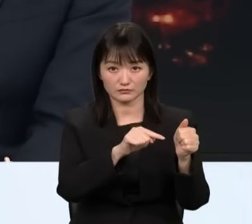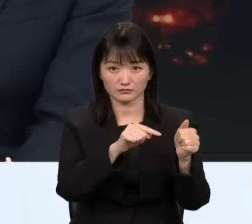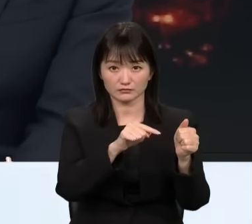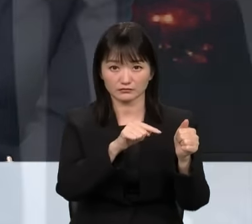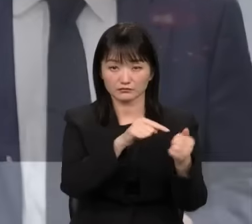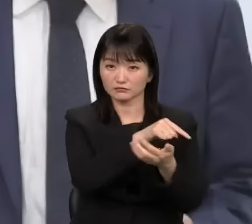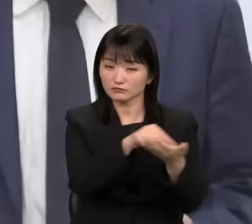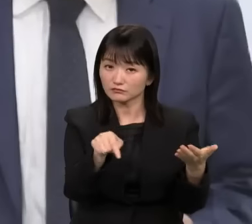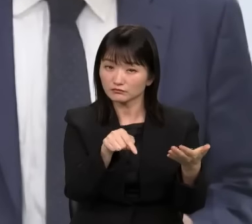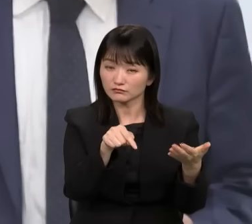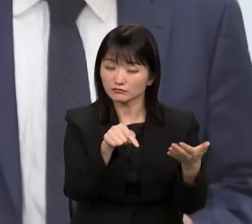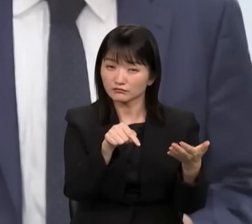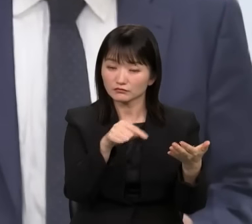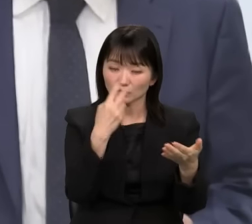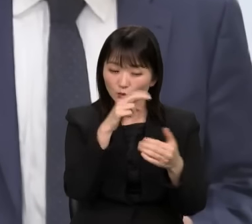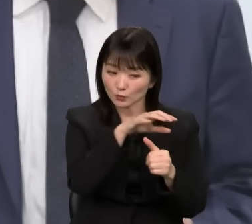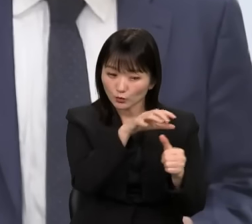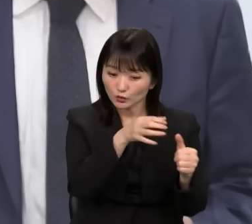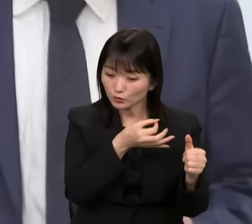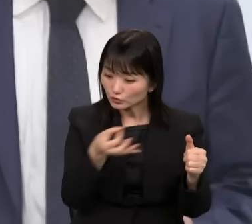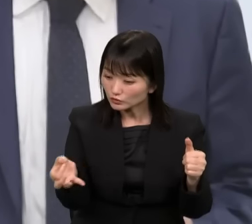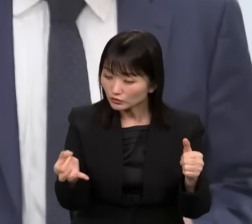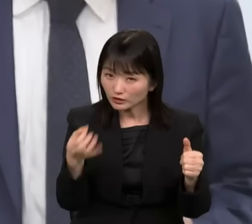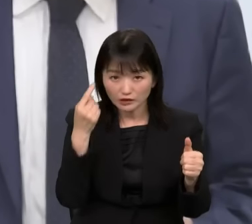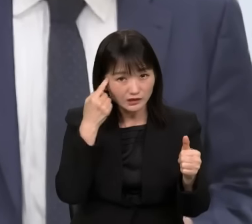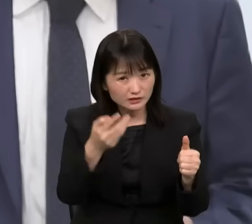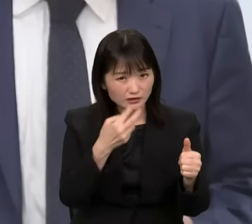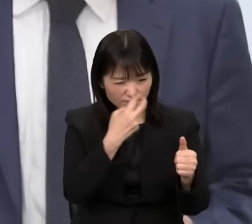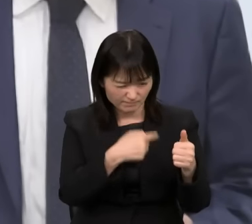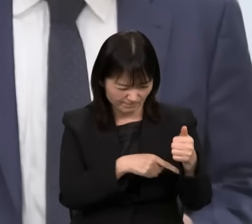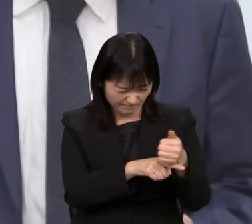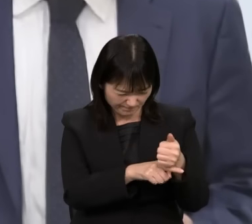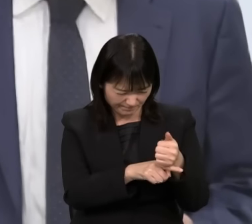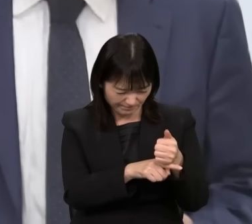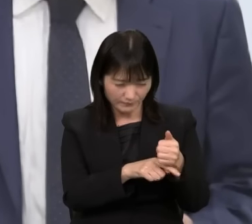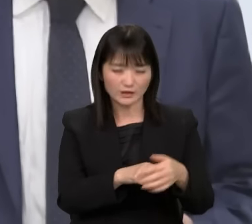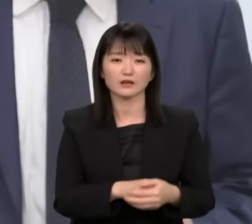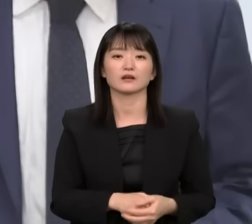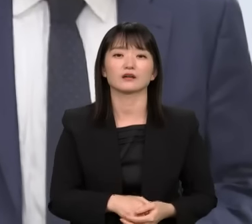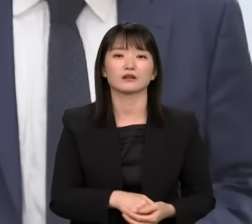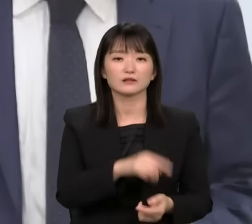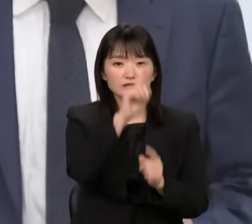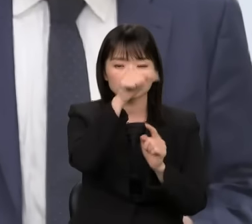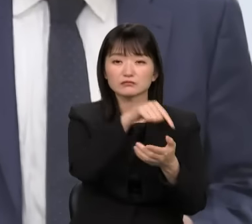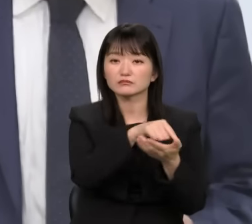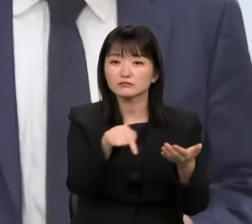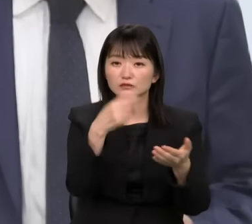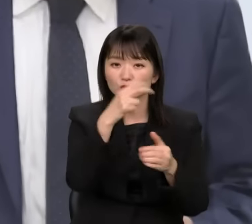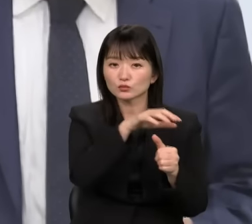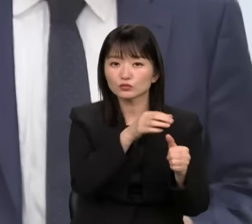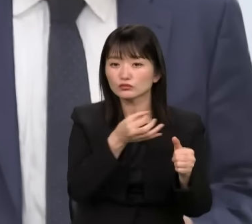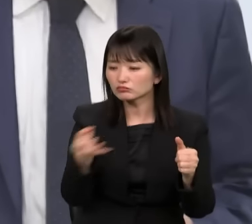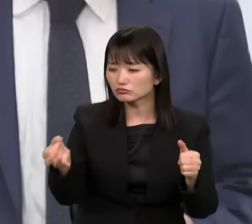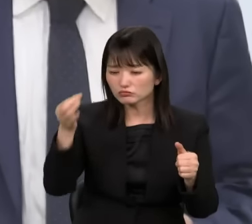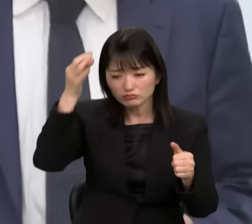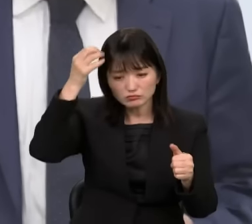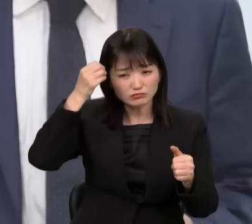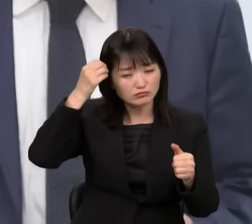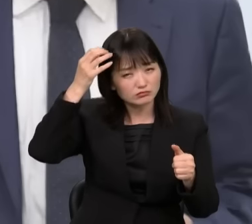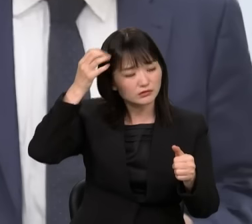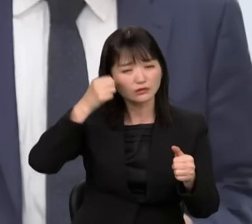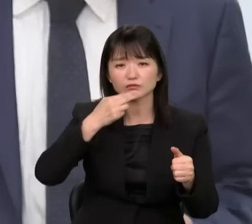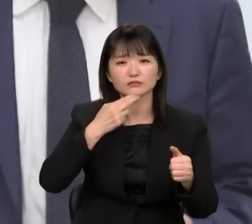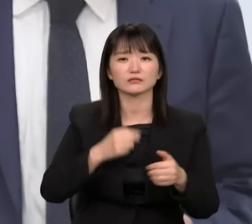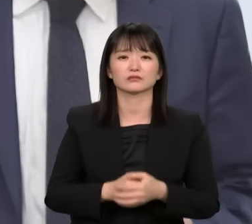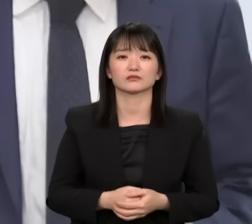원은 손실 보증금 아니냐고 집중적으로 추궁을 했습니다 이씨가 손실을 보전해 준 기억이 없다라고 말하자이